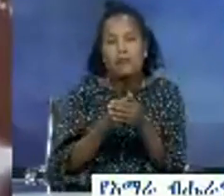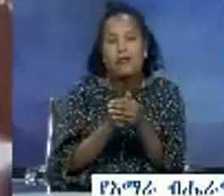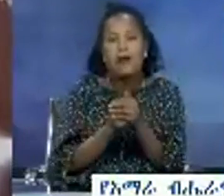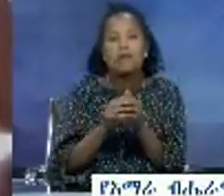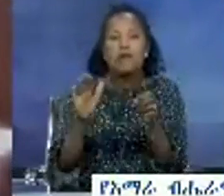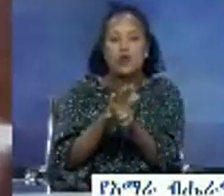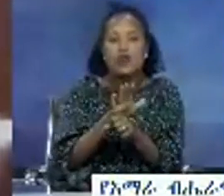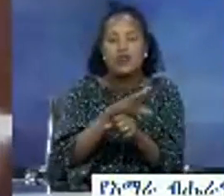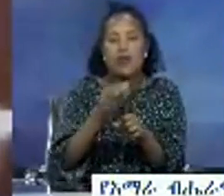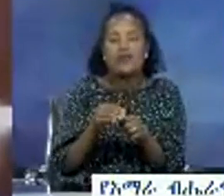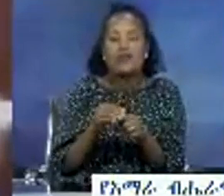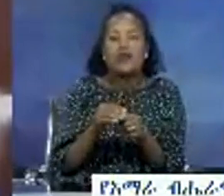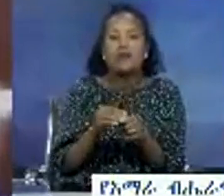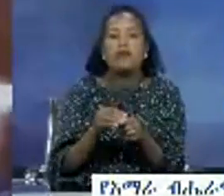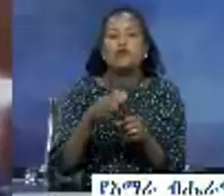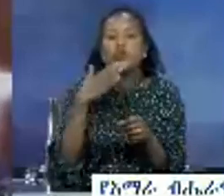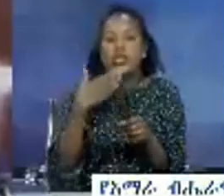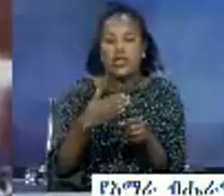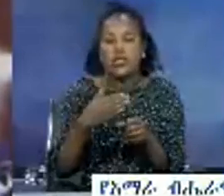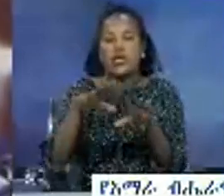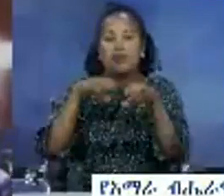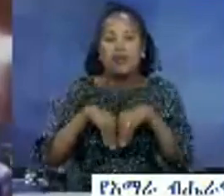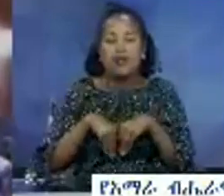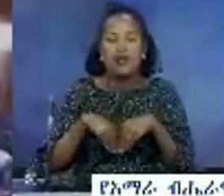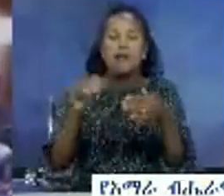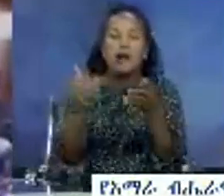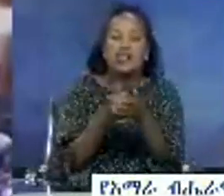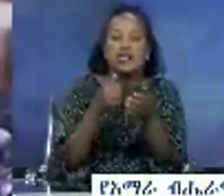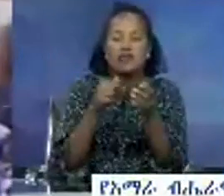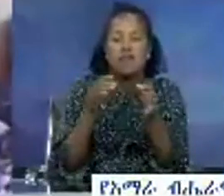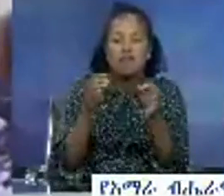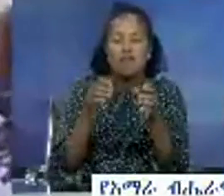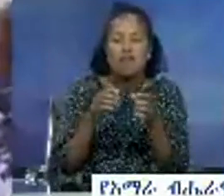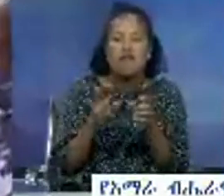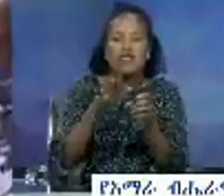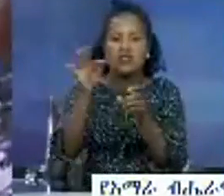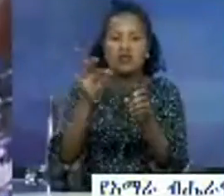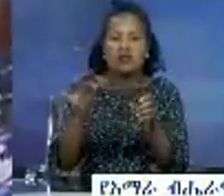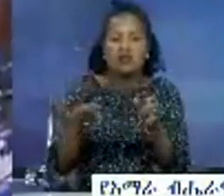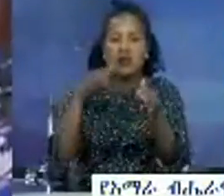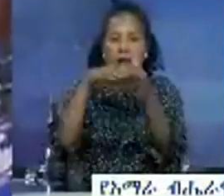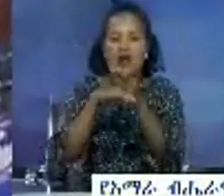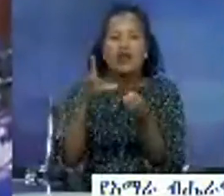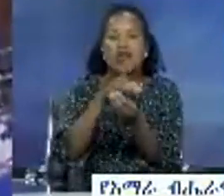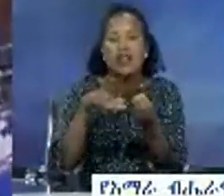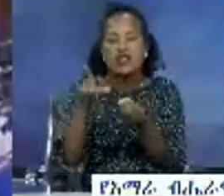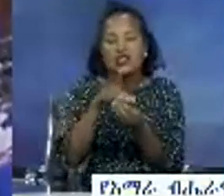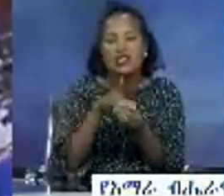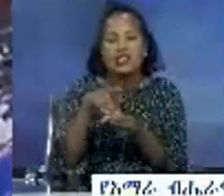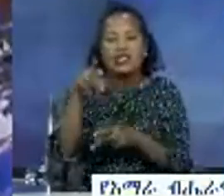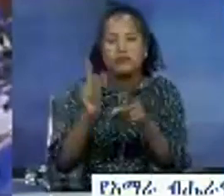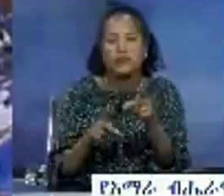እምነትና በቀናነት ተቀብለን በአዲስ መንፈስ ስንሰማራ የክልላችን